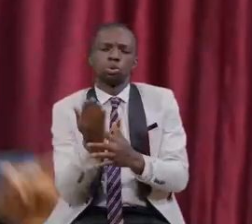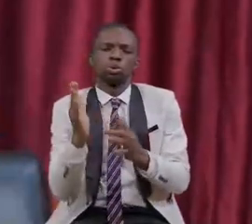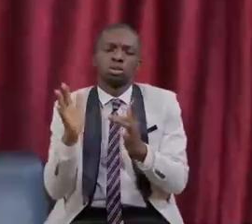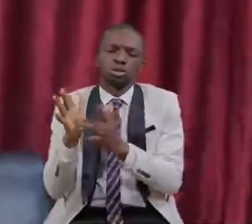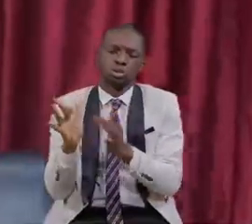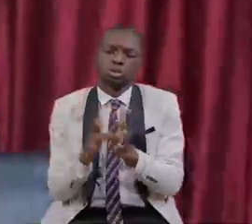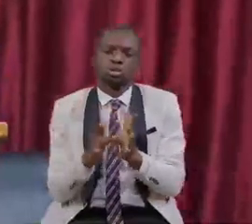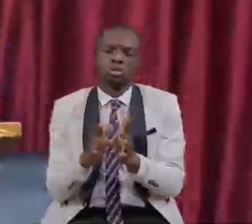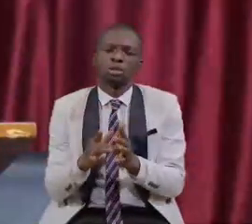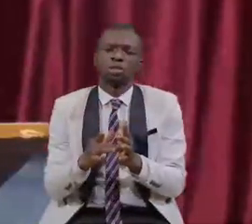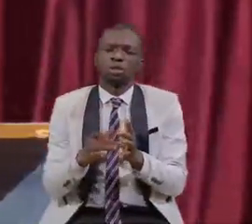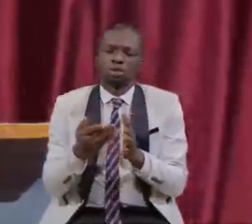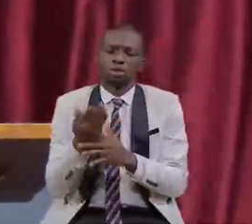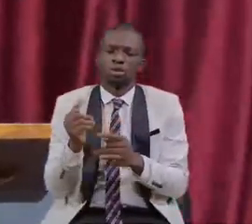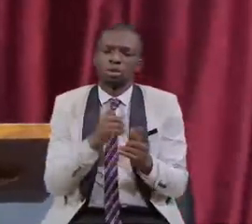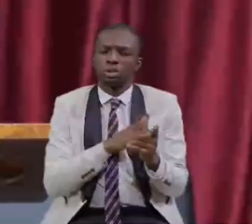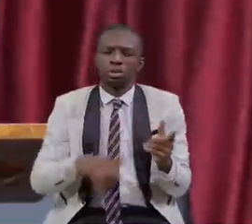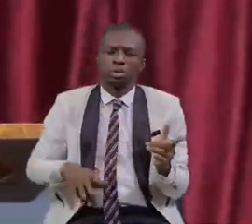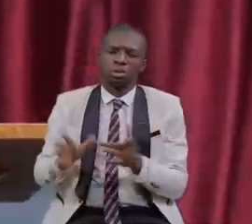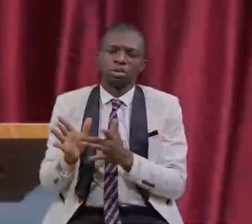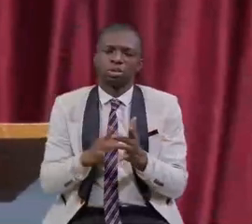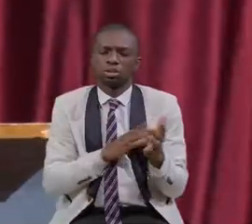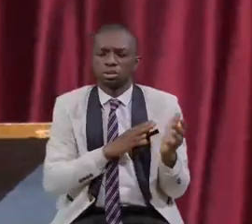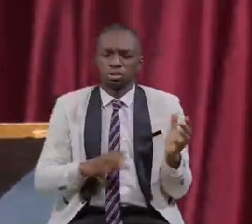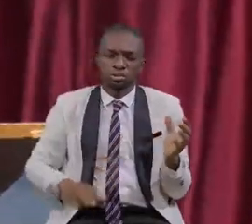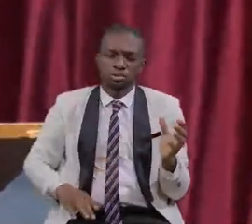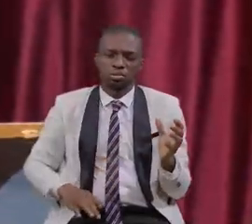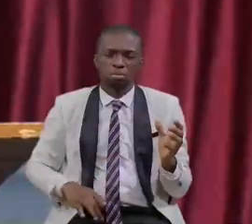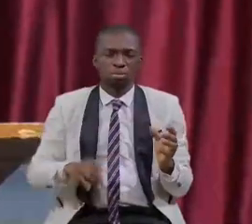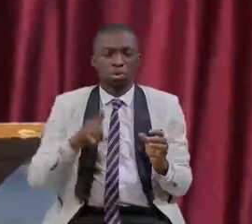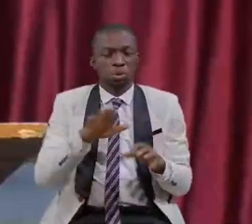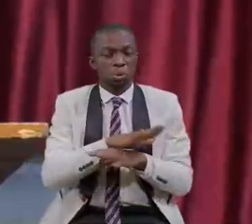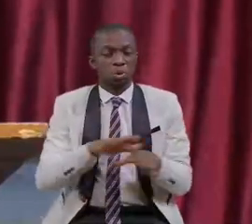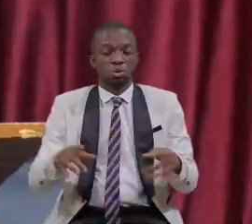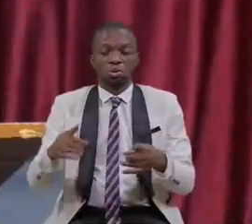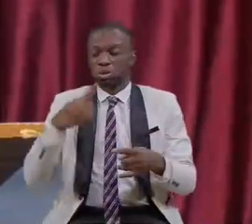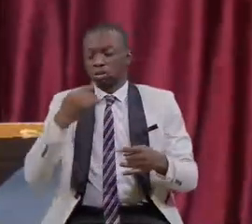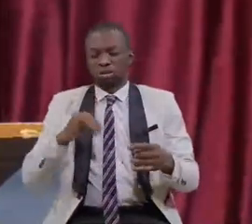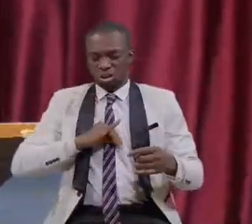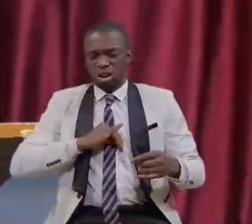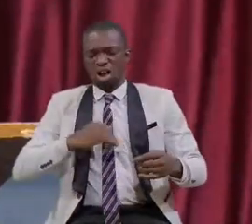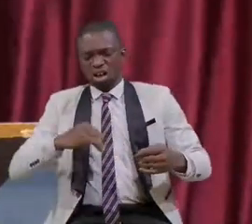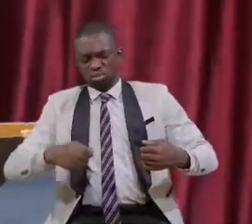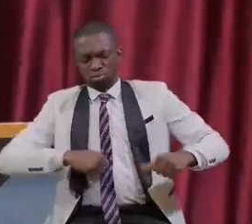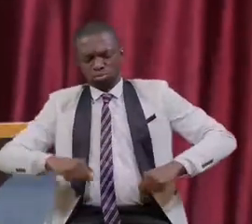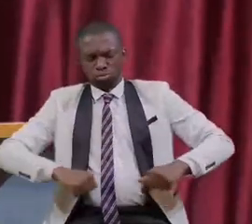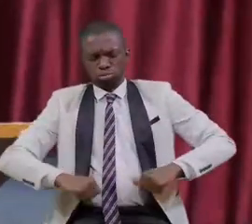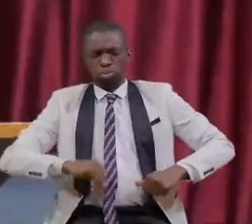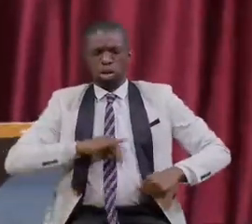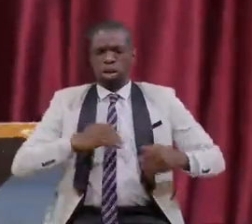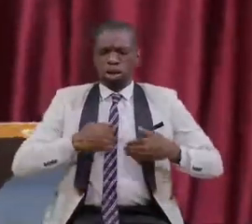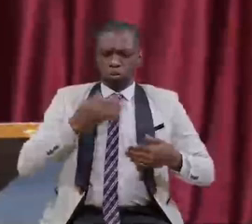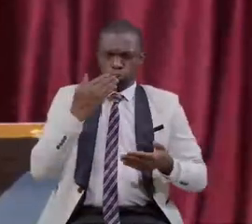le Seigneur Jésus-Christ. On ne vient pas avec nos bonnes œuvres, on ne vient pas avec notre bon